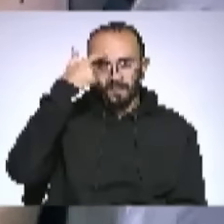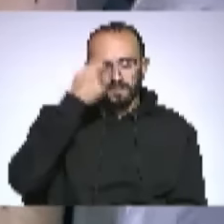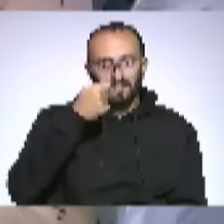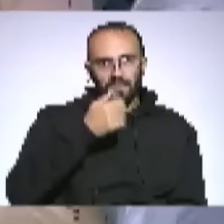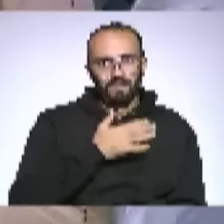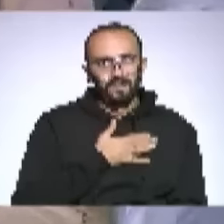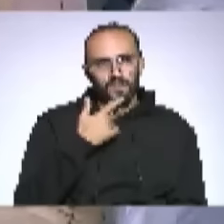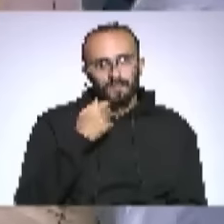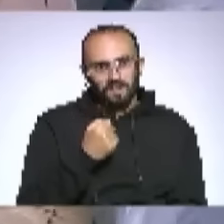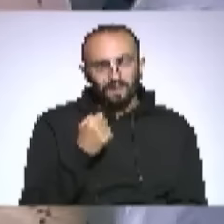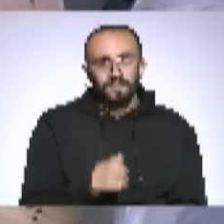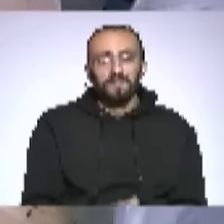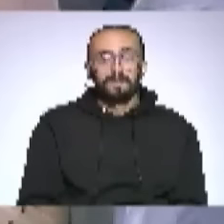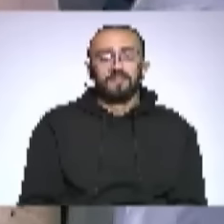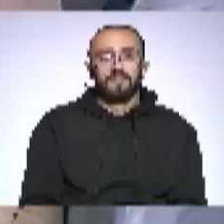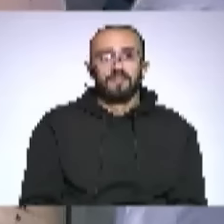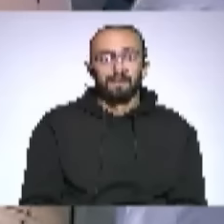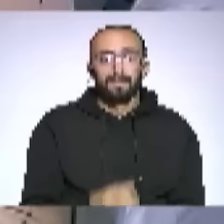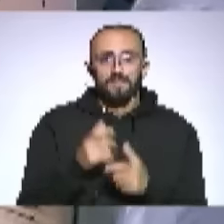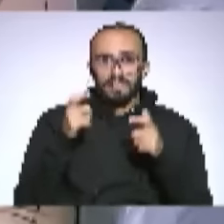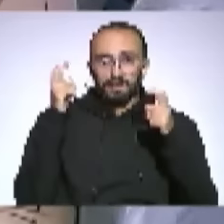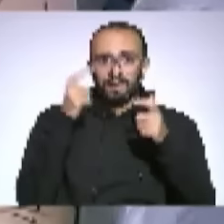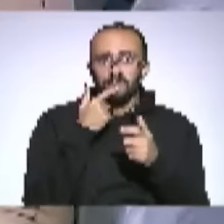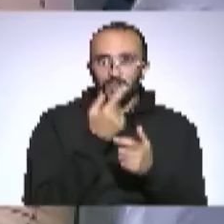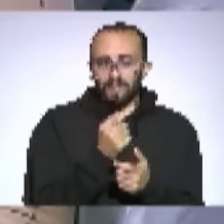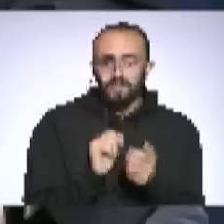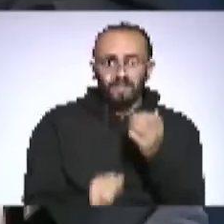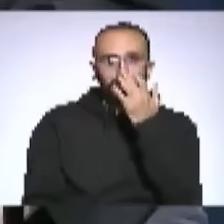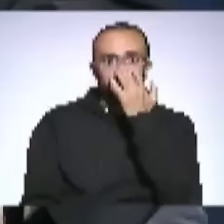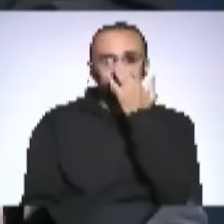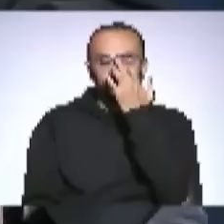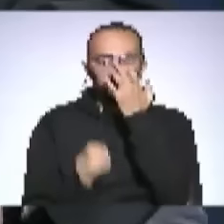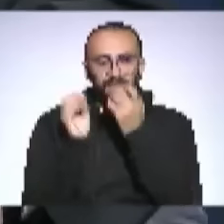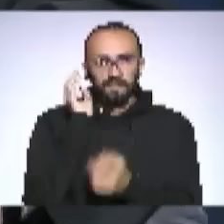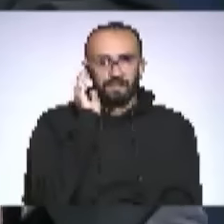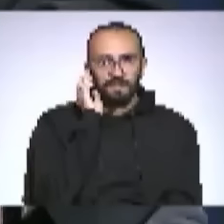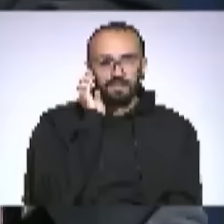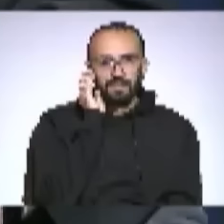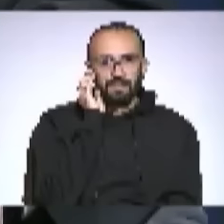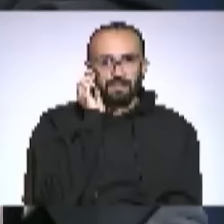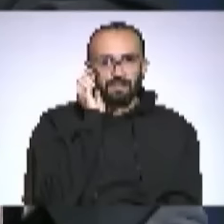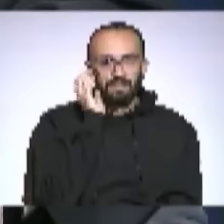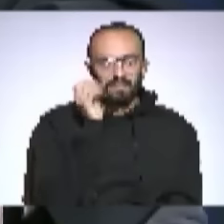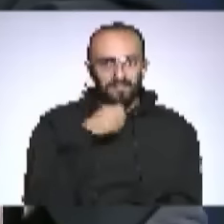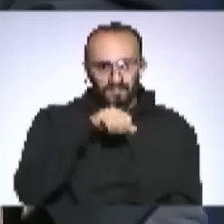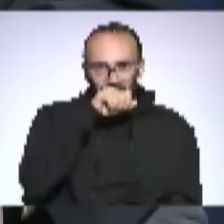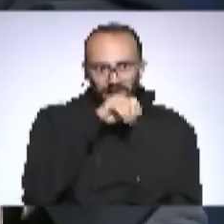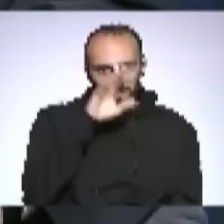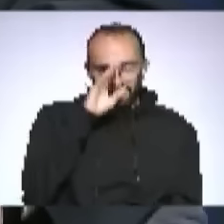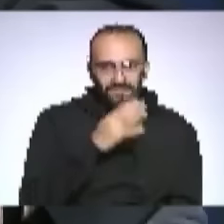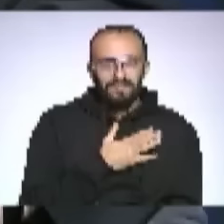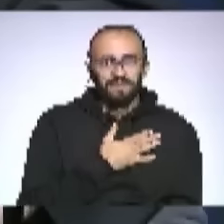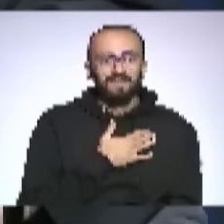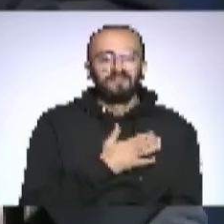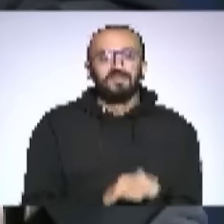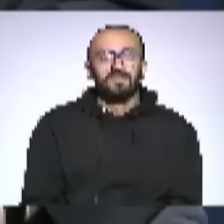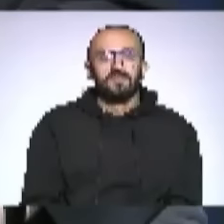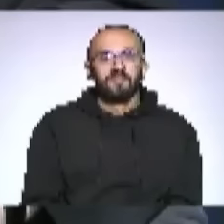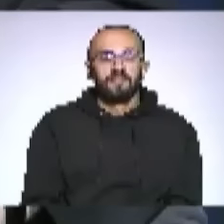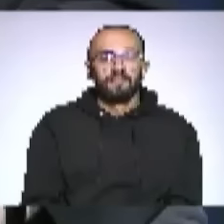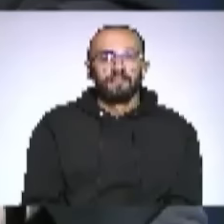وحضرتك طيب وبخير اتفضل اكلم سيدنا اتفضل معاك حبيبي اتفضل اقبل الاد وقدام سيدنا سلام والنعمه لا العفو حبيبي